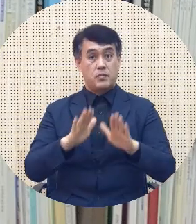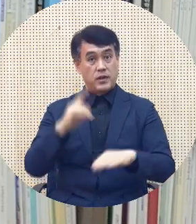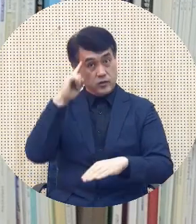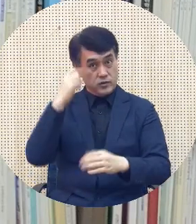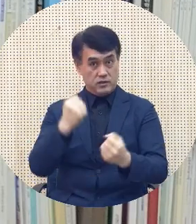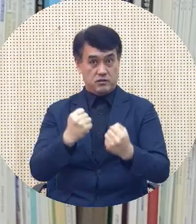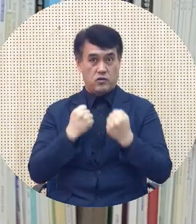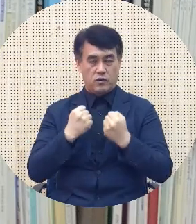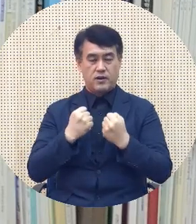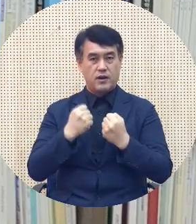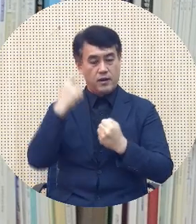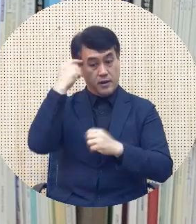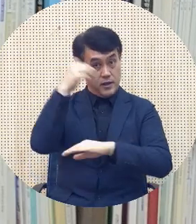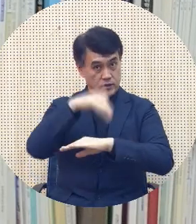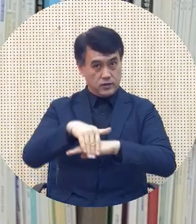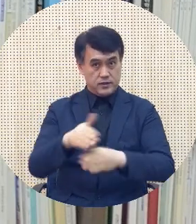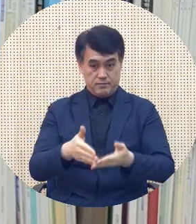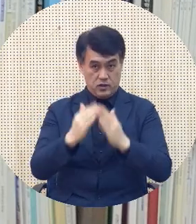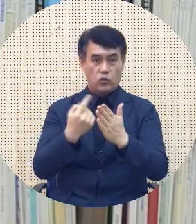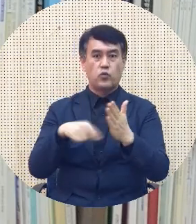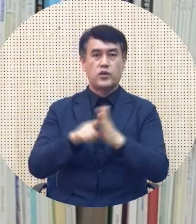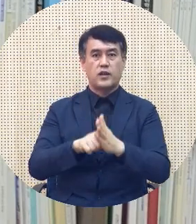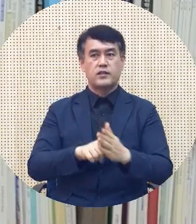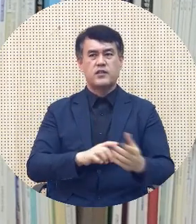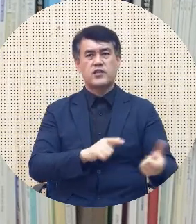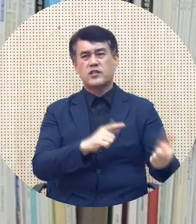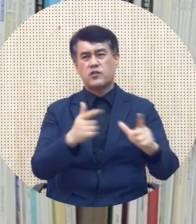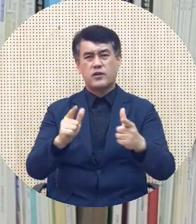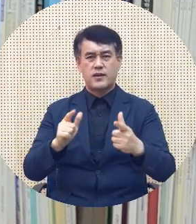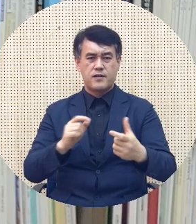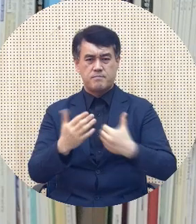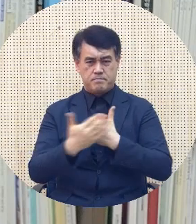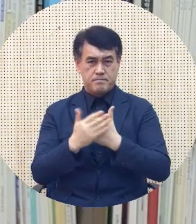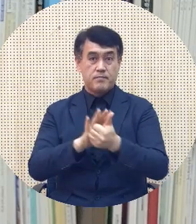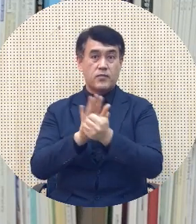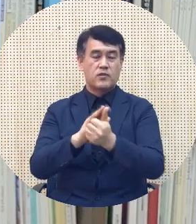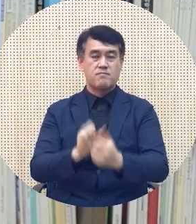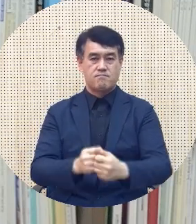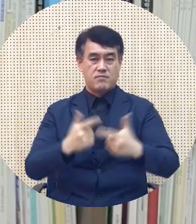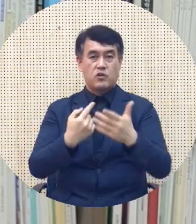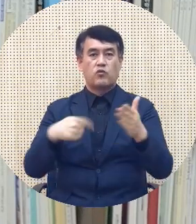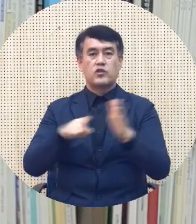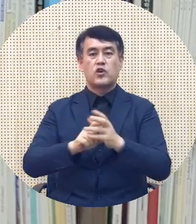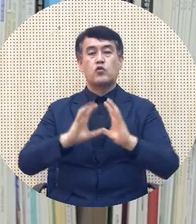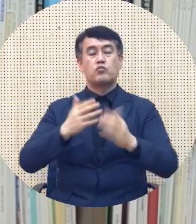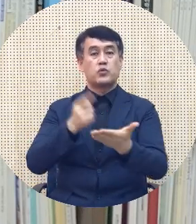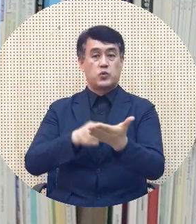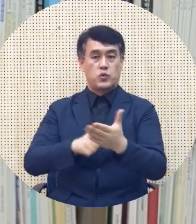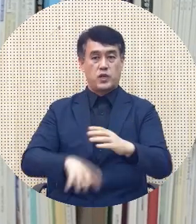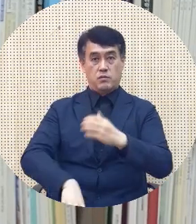정신건강 정책 수립을 위한 범부처 간 협력을 강화하기 위해서 국무총리 소속